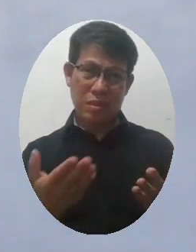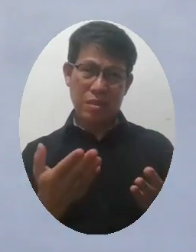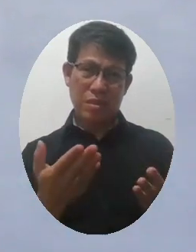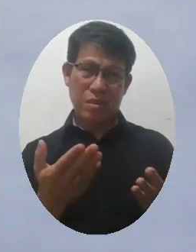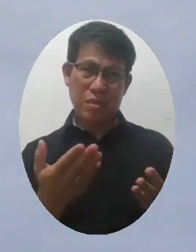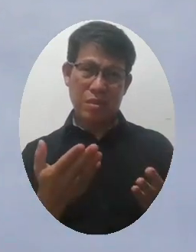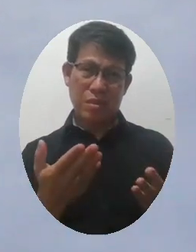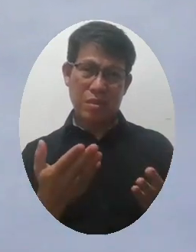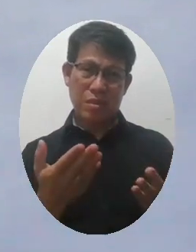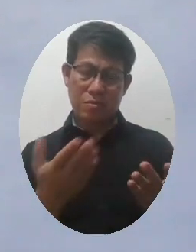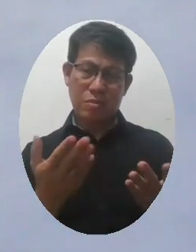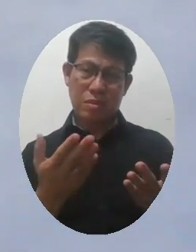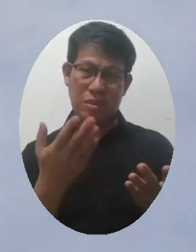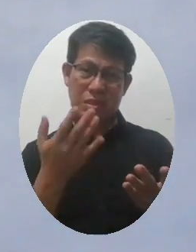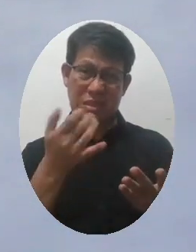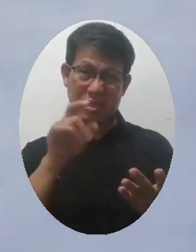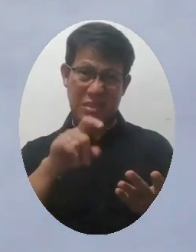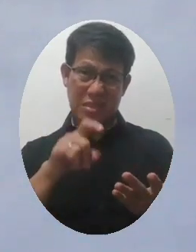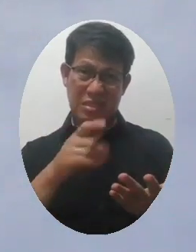mga kailangan niya, talagang